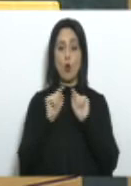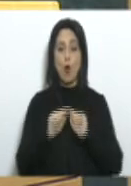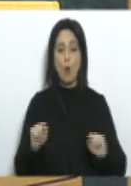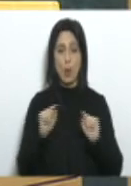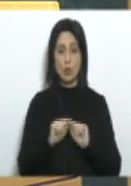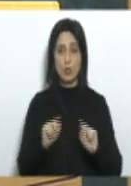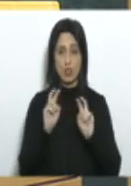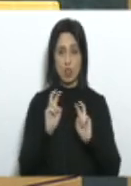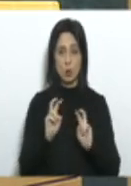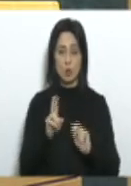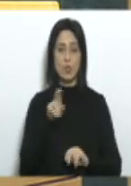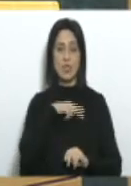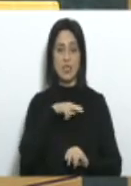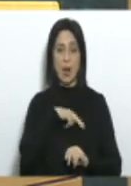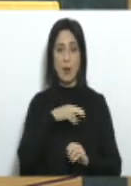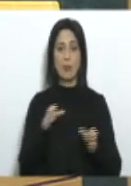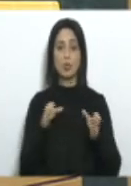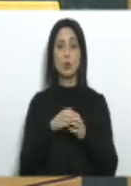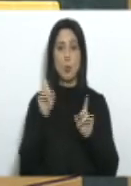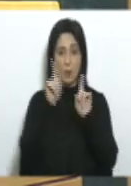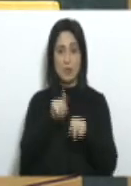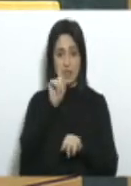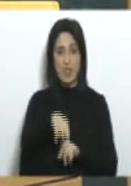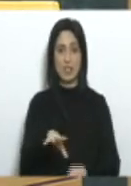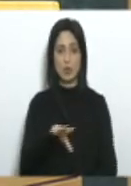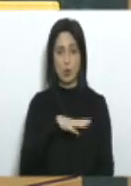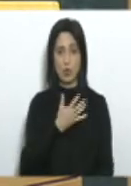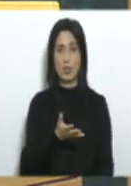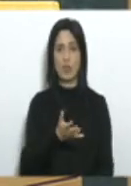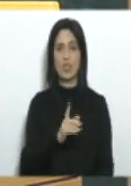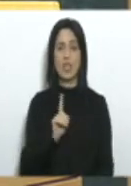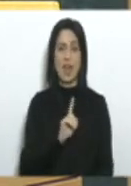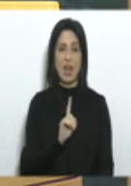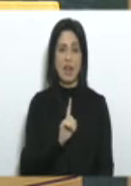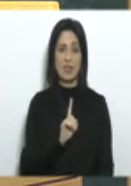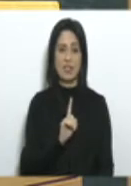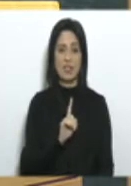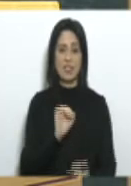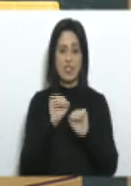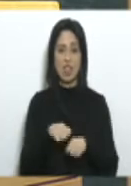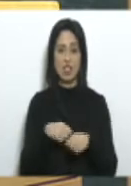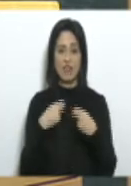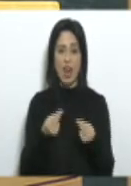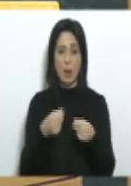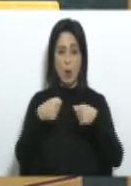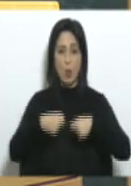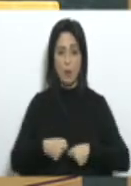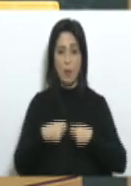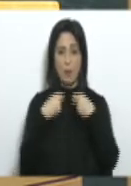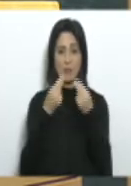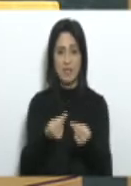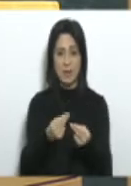ოპოზიციურ საპარლამენტო ჯგუფებსაც ქონდეთ გარკვეული საშუალება და უფლება